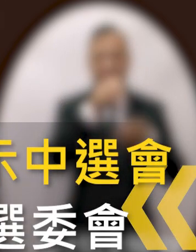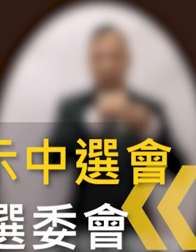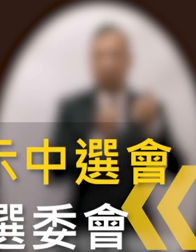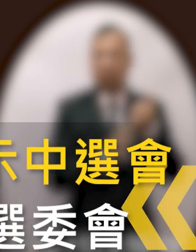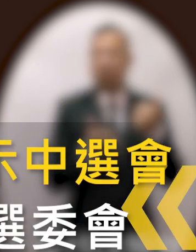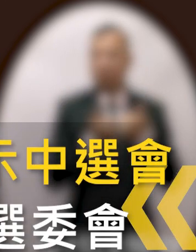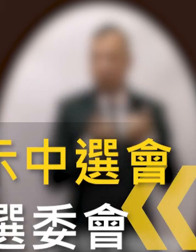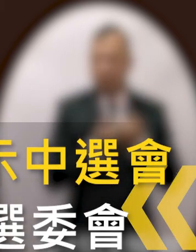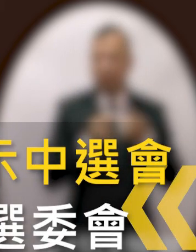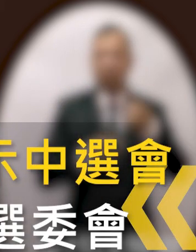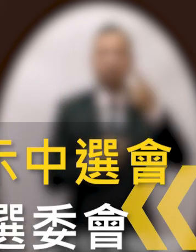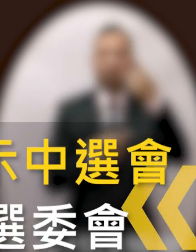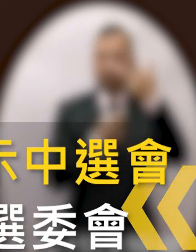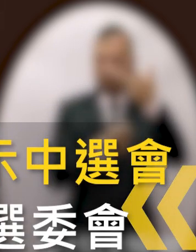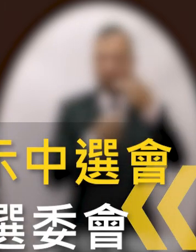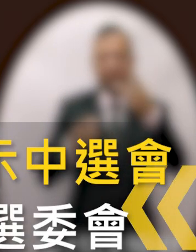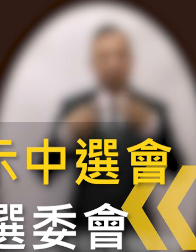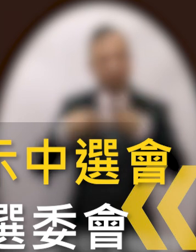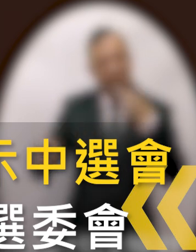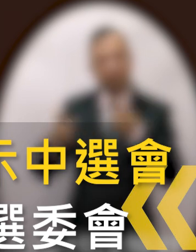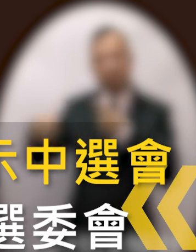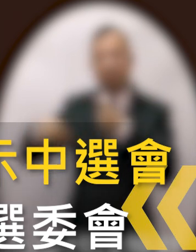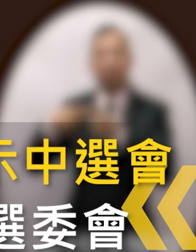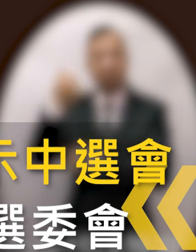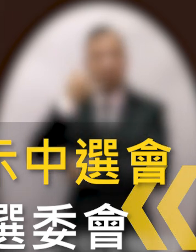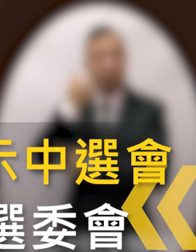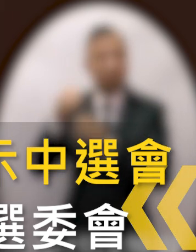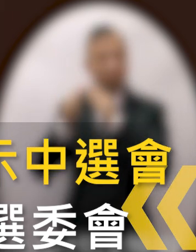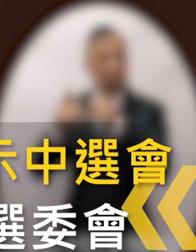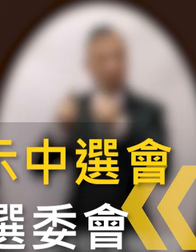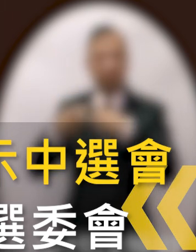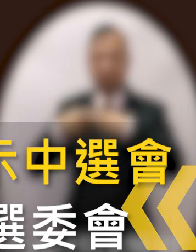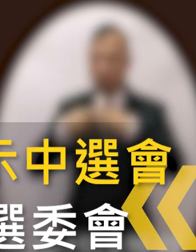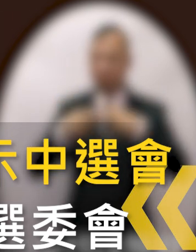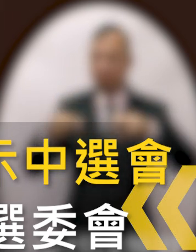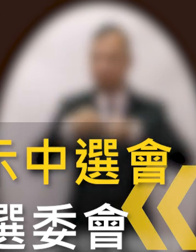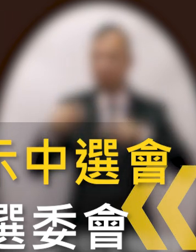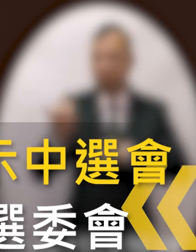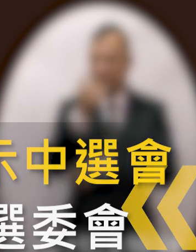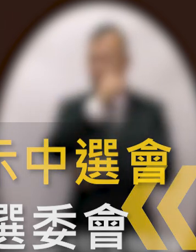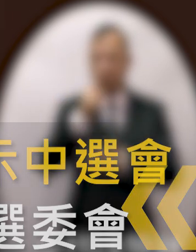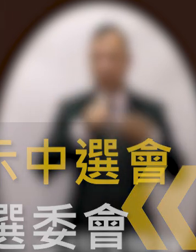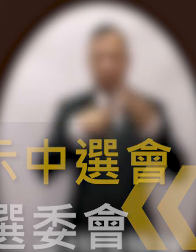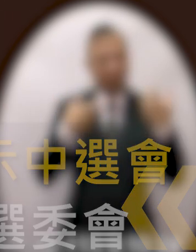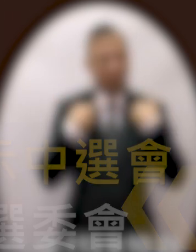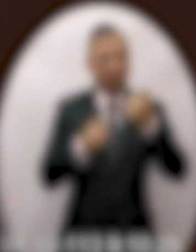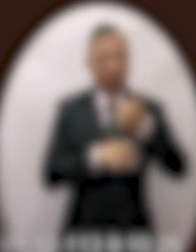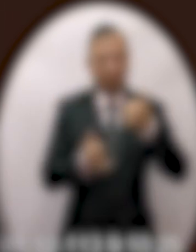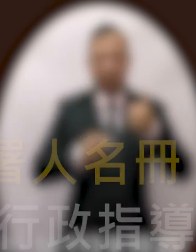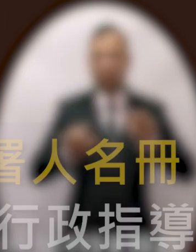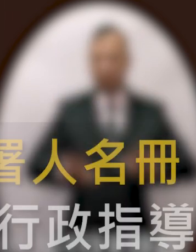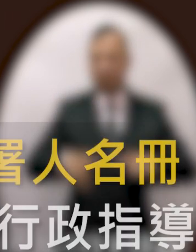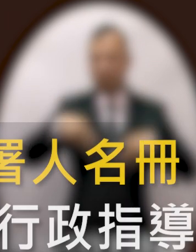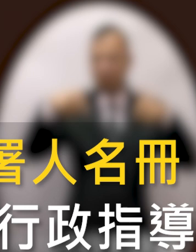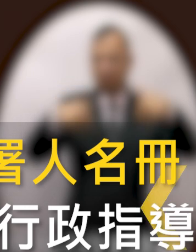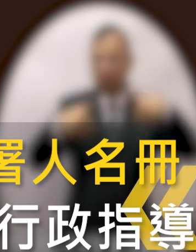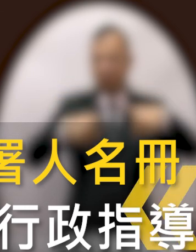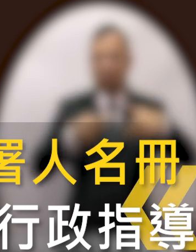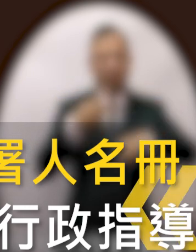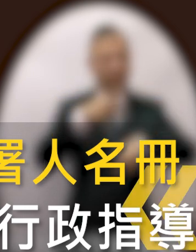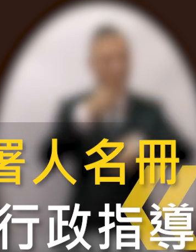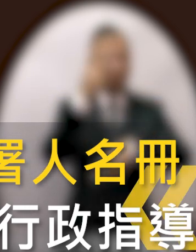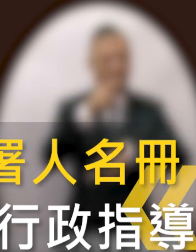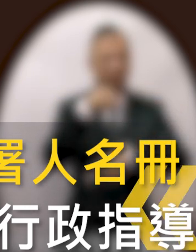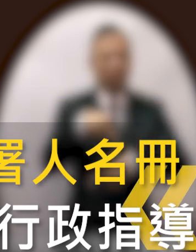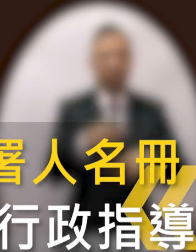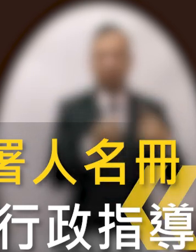发函告知基隆市选委会，李进勇主委会在今天下午2点前往基隆市选委会举